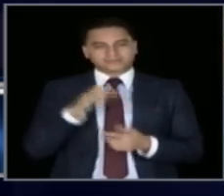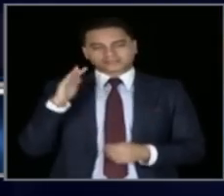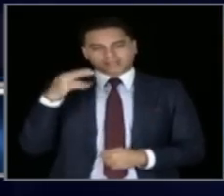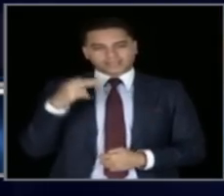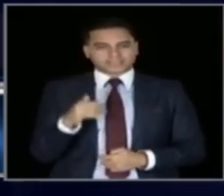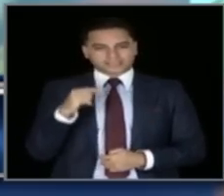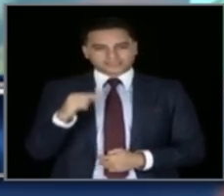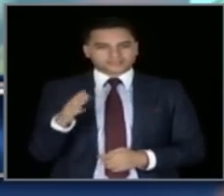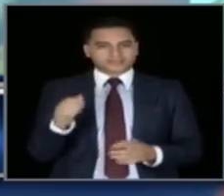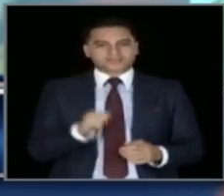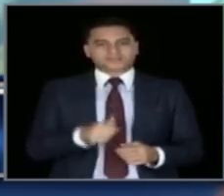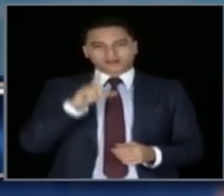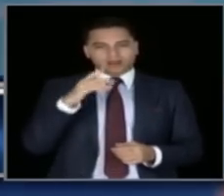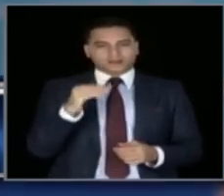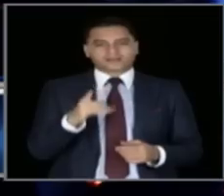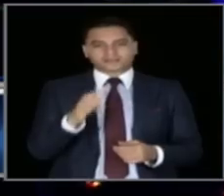طبعا، اجابه صحيحه.